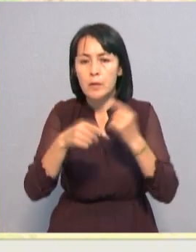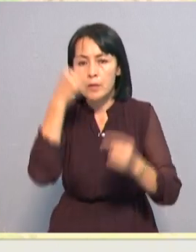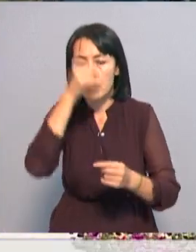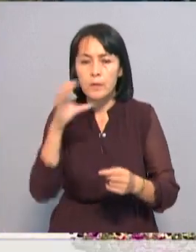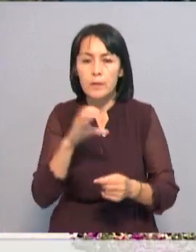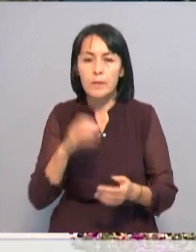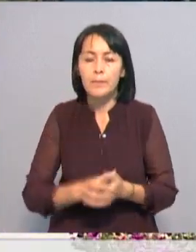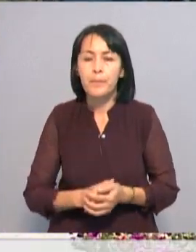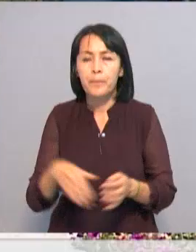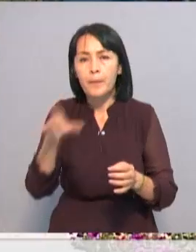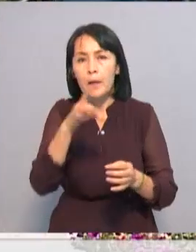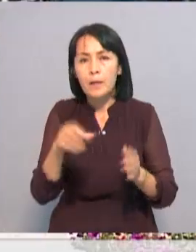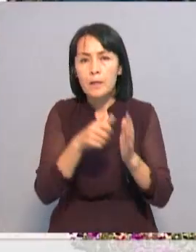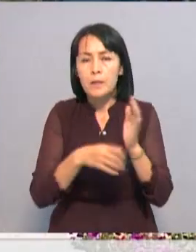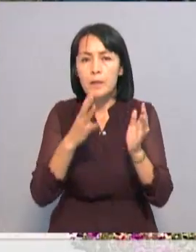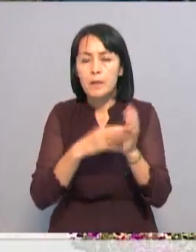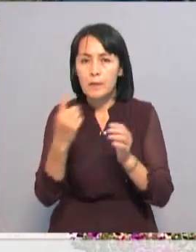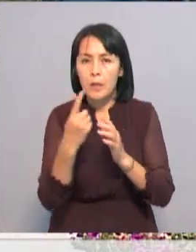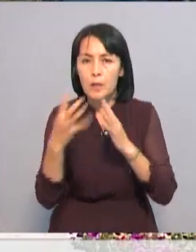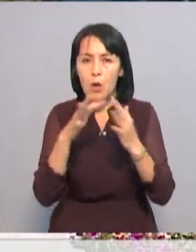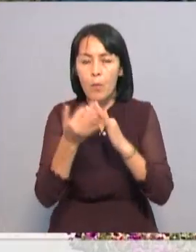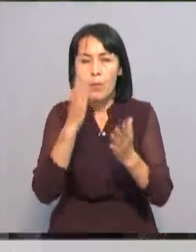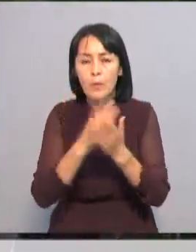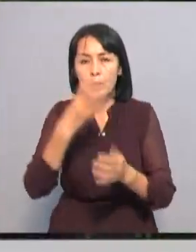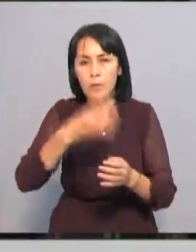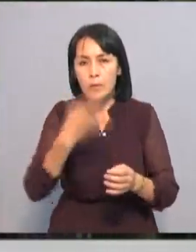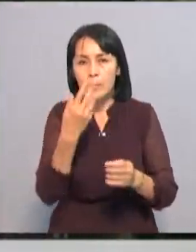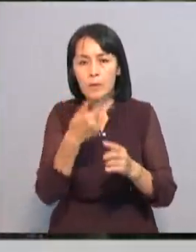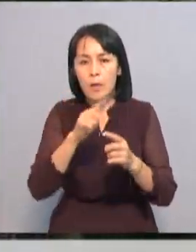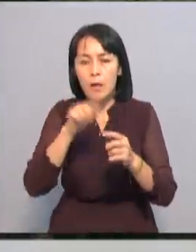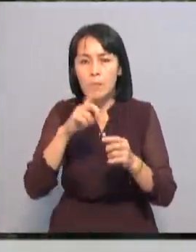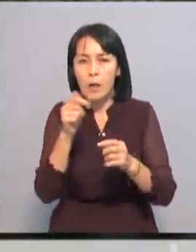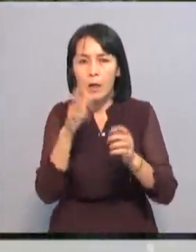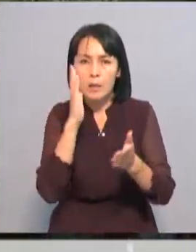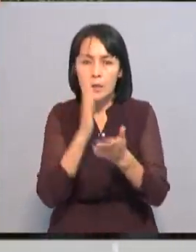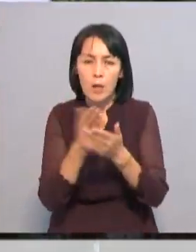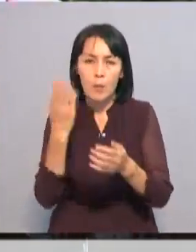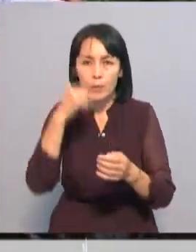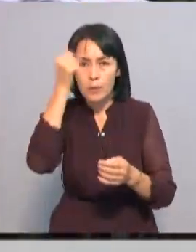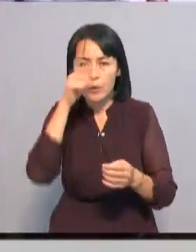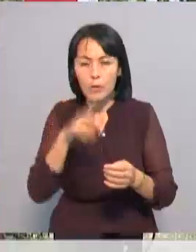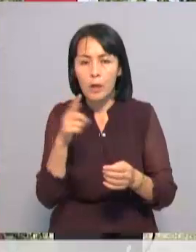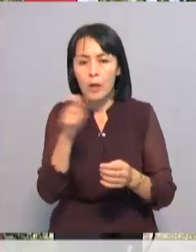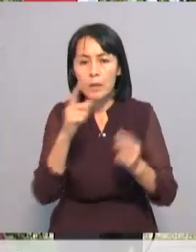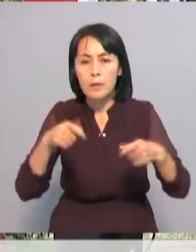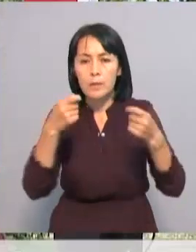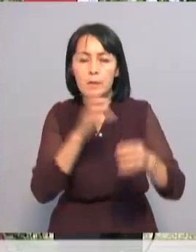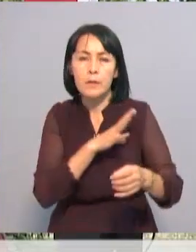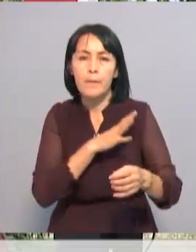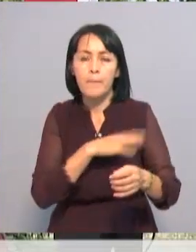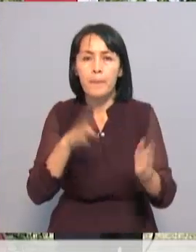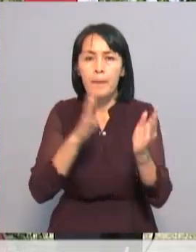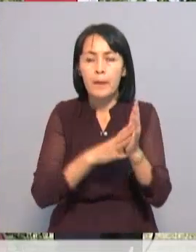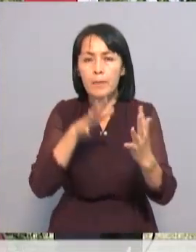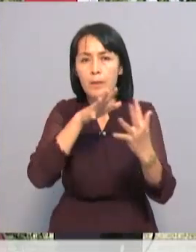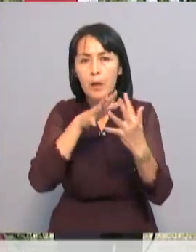сентябре. В районе 69 населенных пунктов, 45 из которых газифицированы. В прошлом году голубым топливом были обеспечены